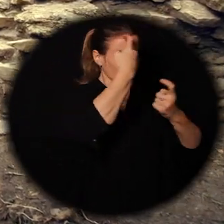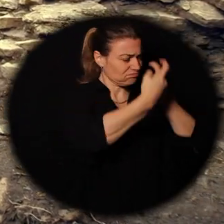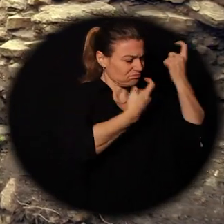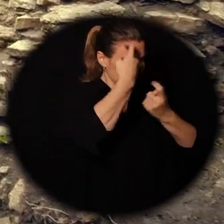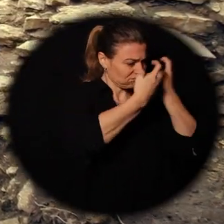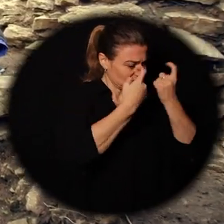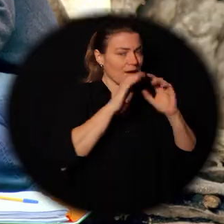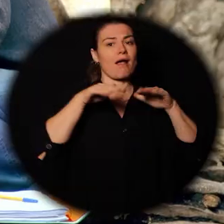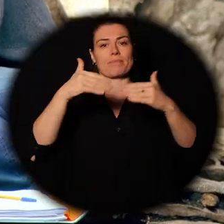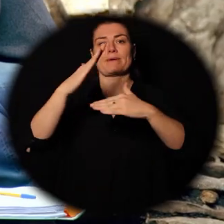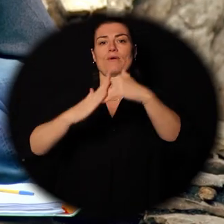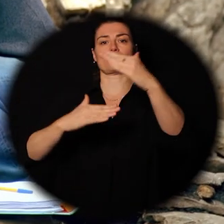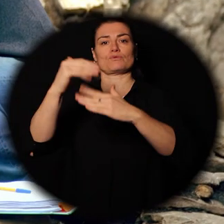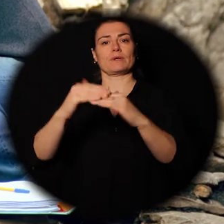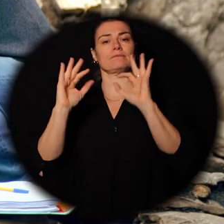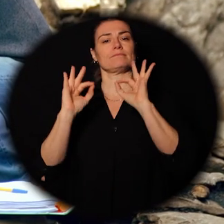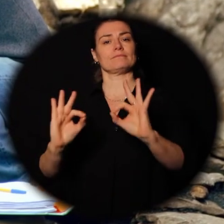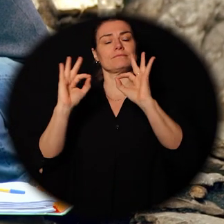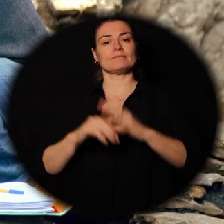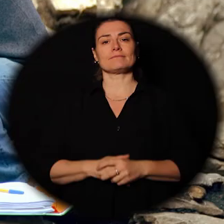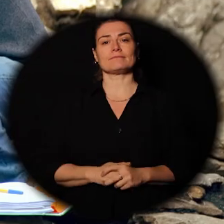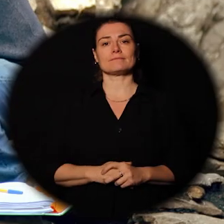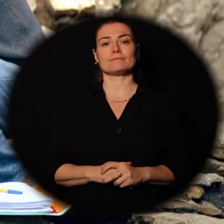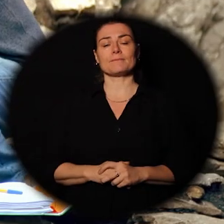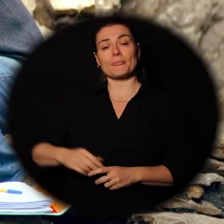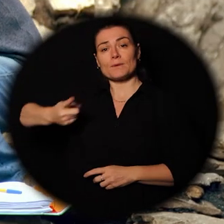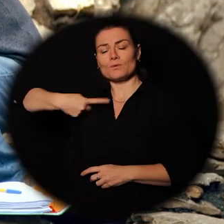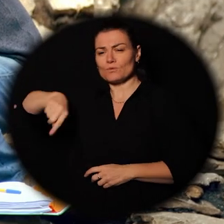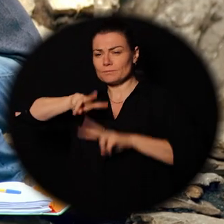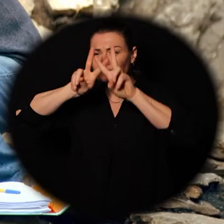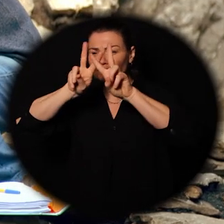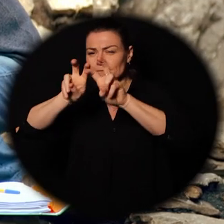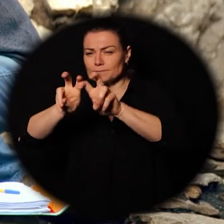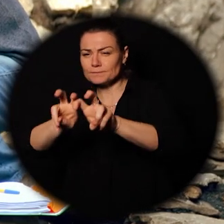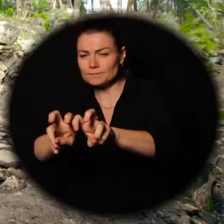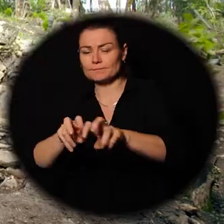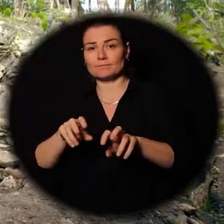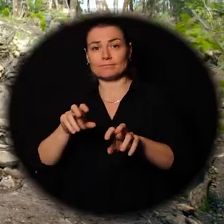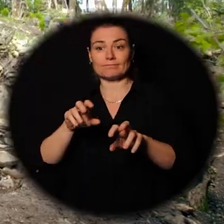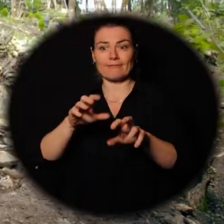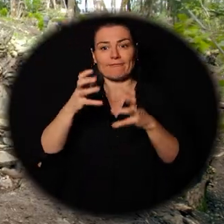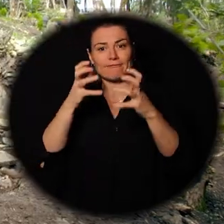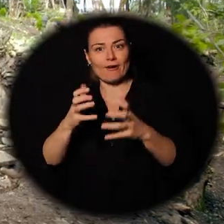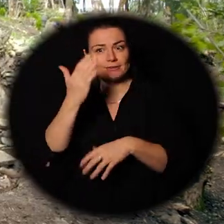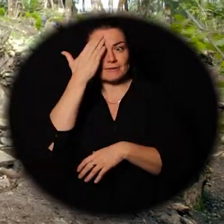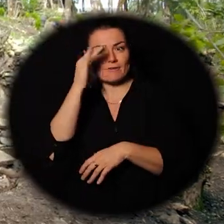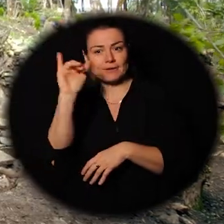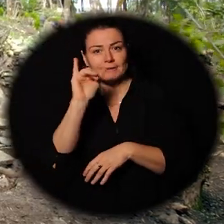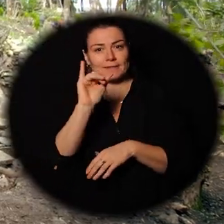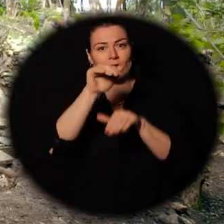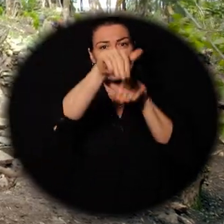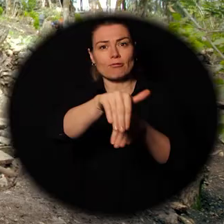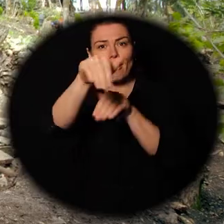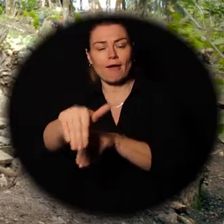de l'occupation. On va s'intéresser à l'église funéraire et son contenu. Qui sont les personnes enterrées dans cet